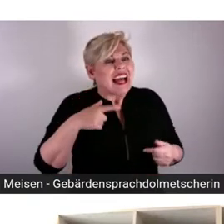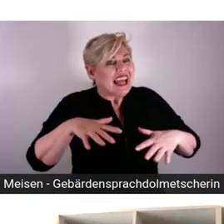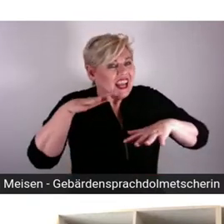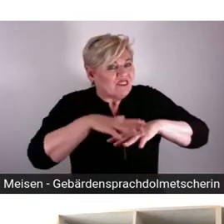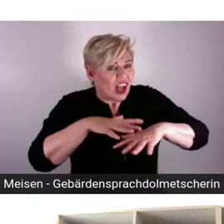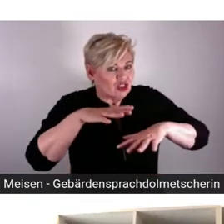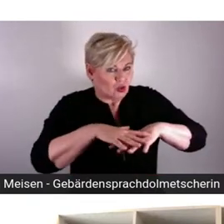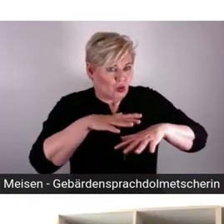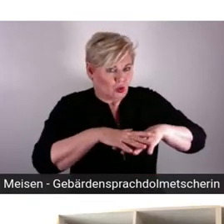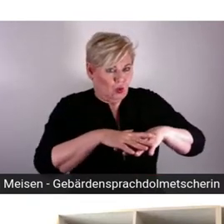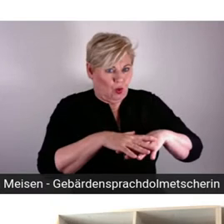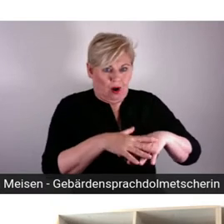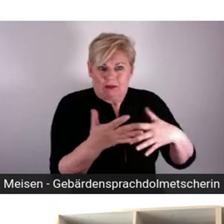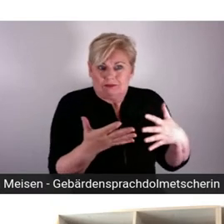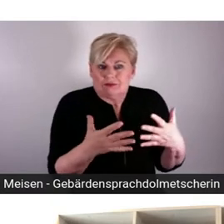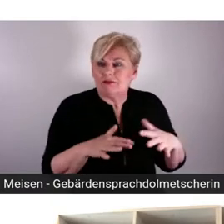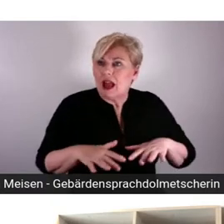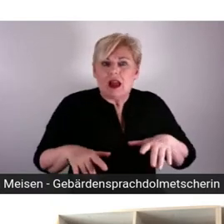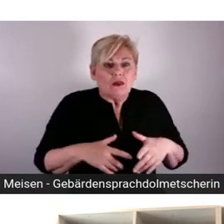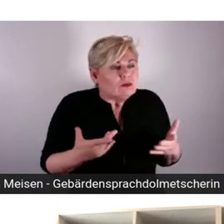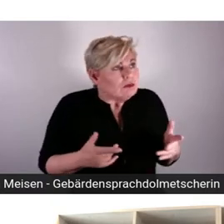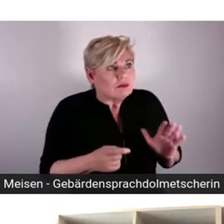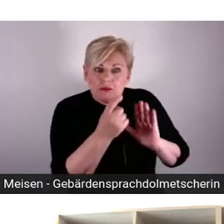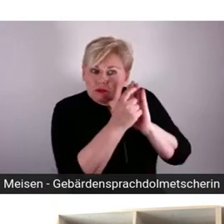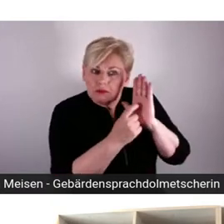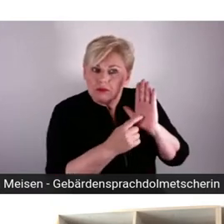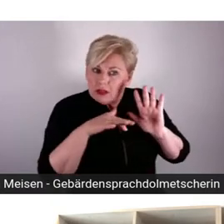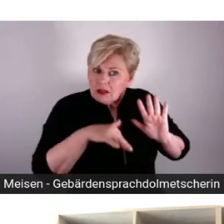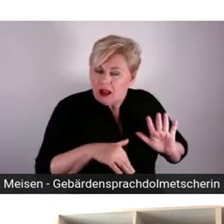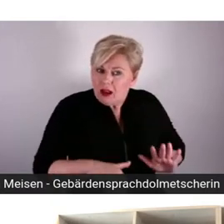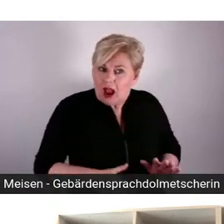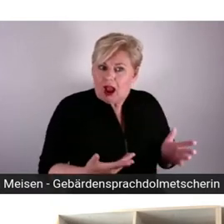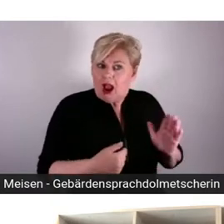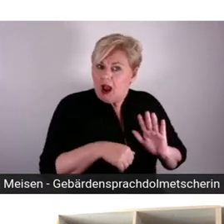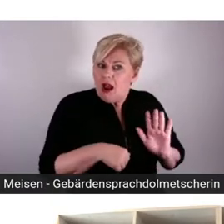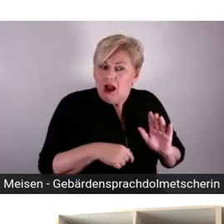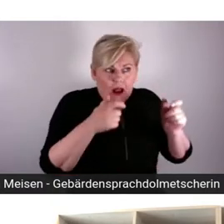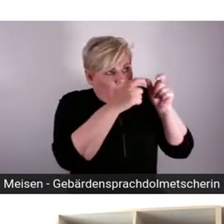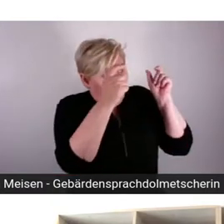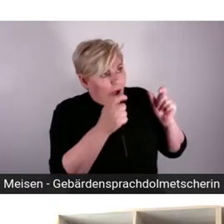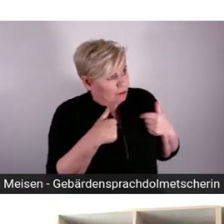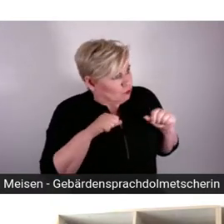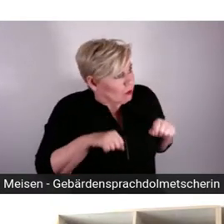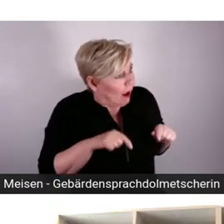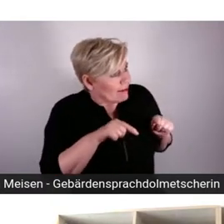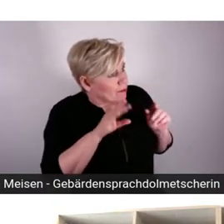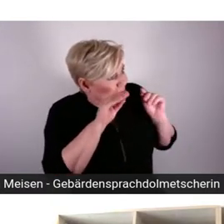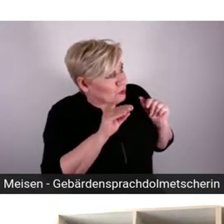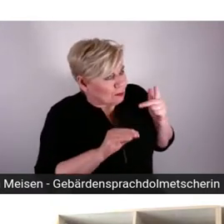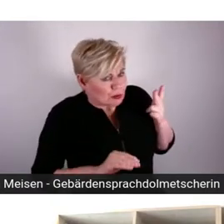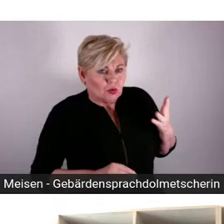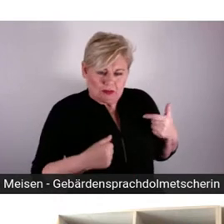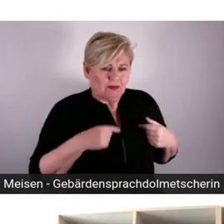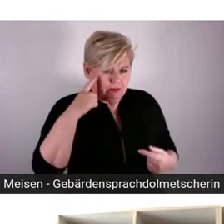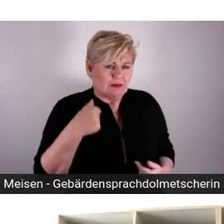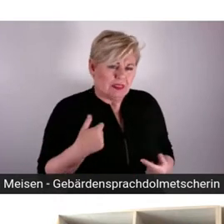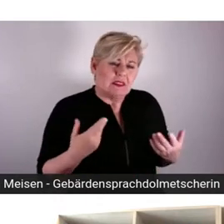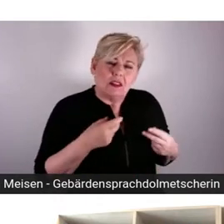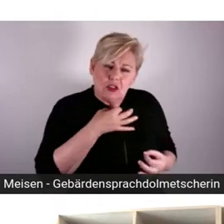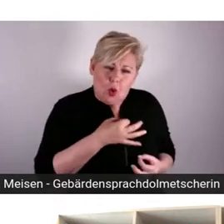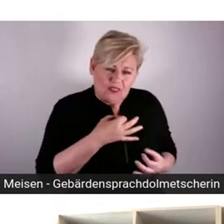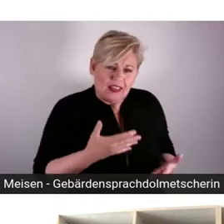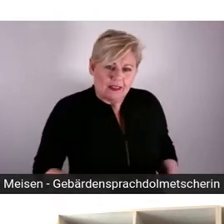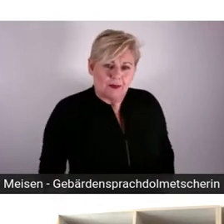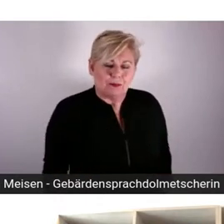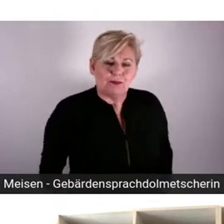Infrastruktur, einen gewissen Rahmen gibt, in dem sie sich eben auch engagieren können. Und das halte ich für absolut notwendig.